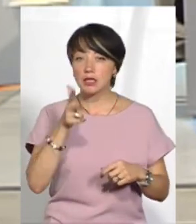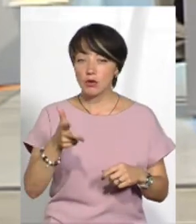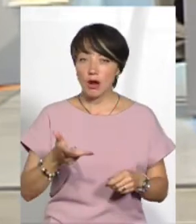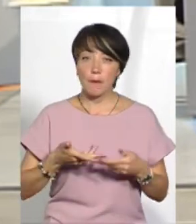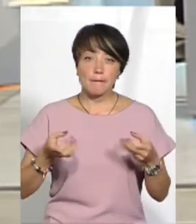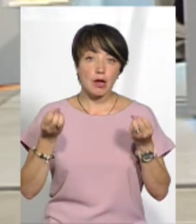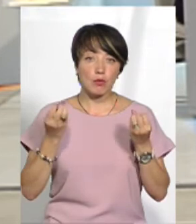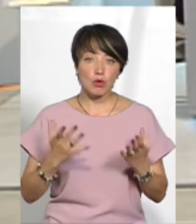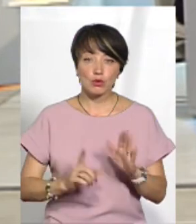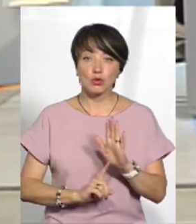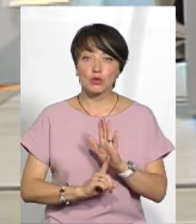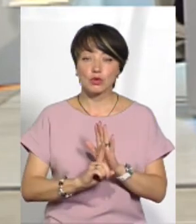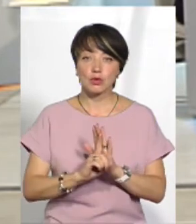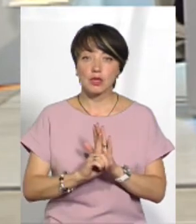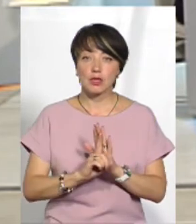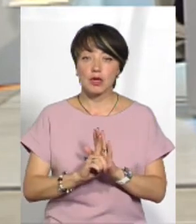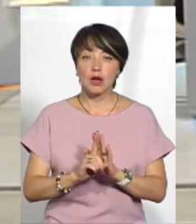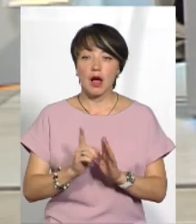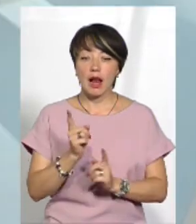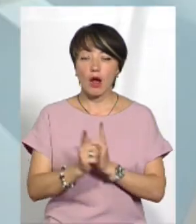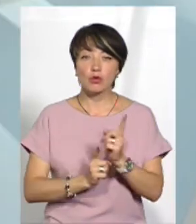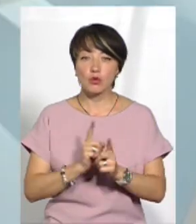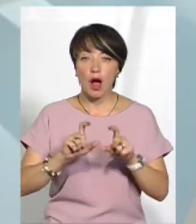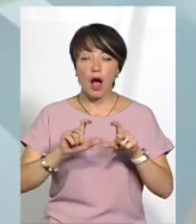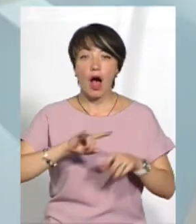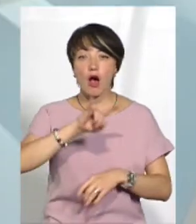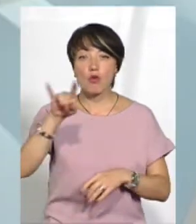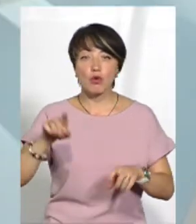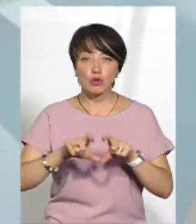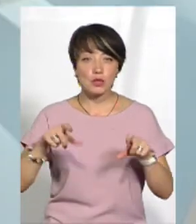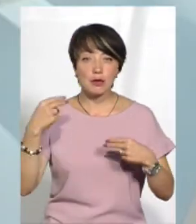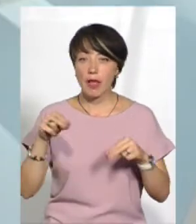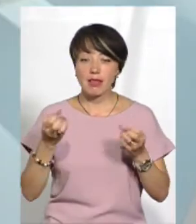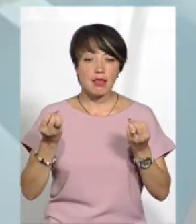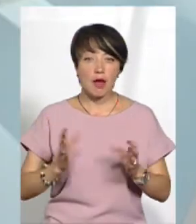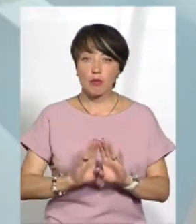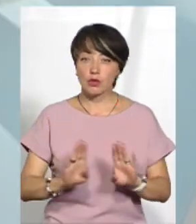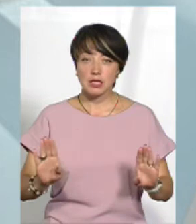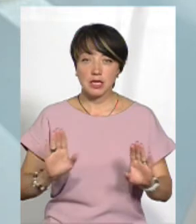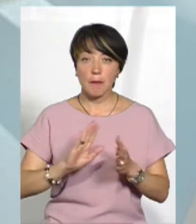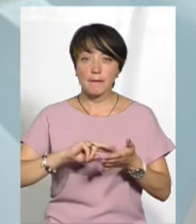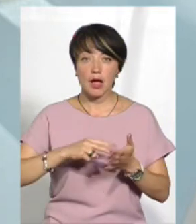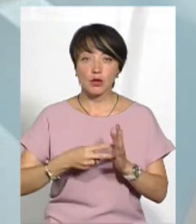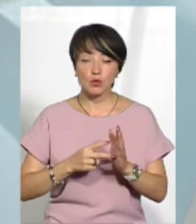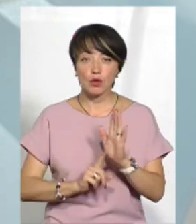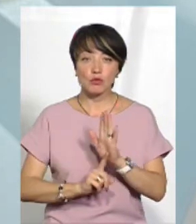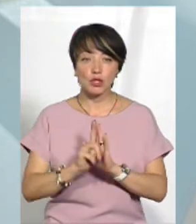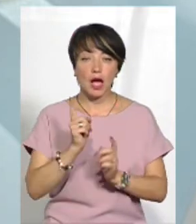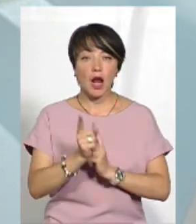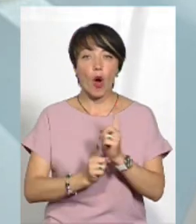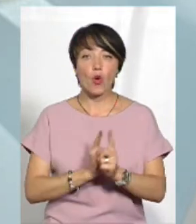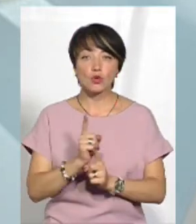Не просто сьогодні розпочата реконструкція в аеропорту в Запоріжжі. Не просто сьогодні планується